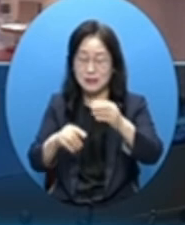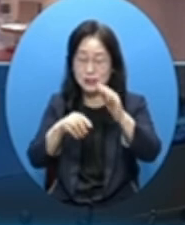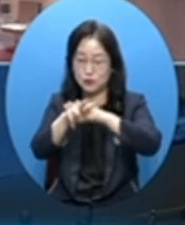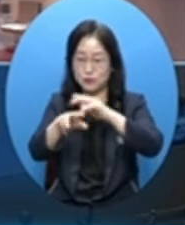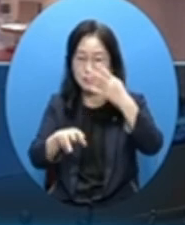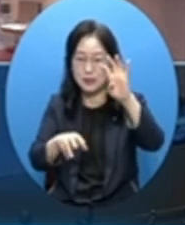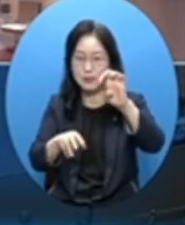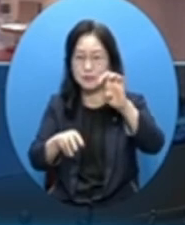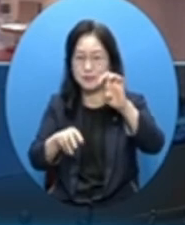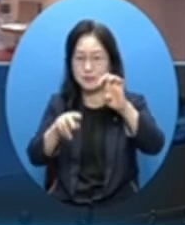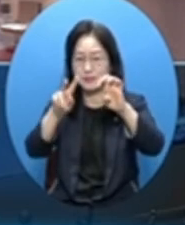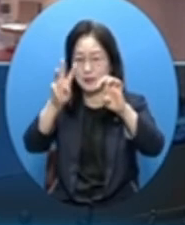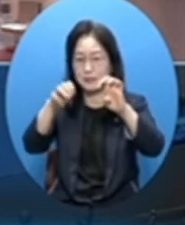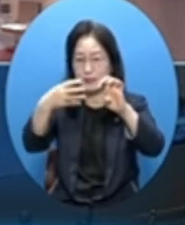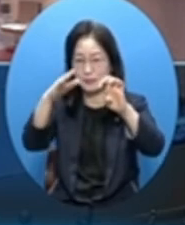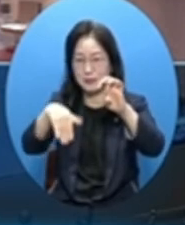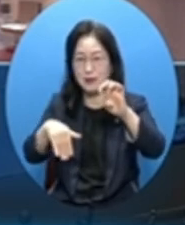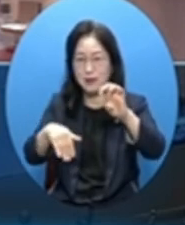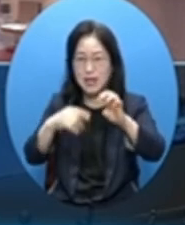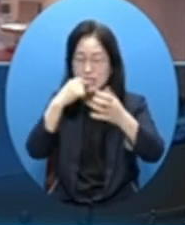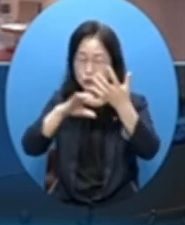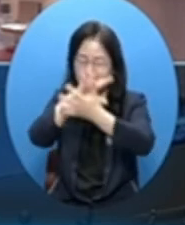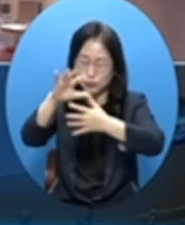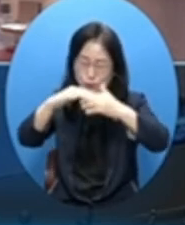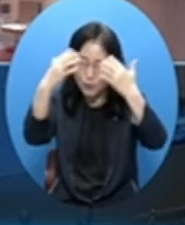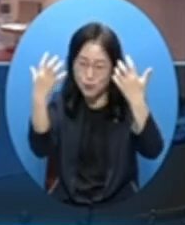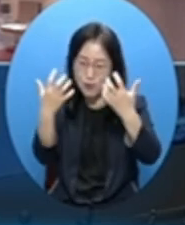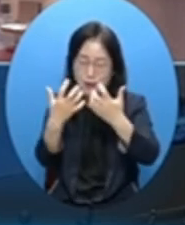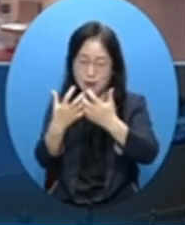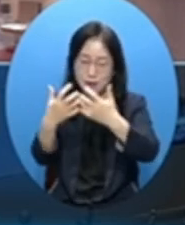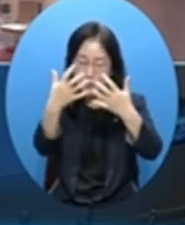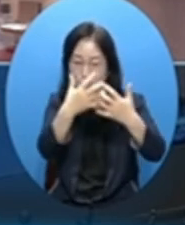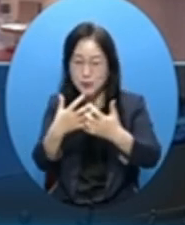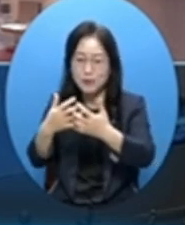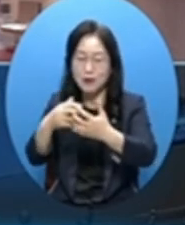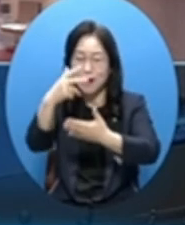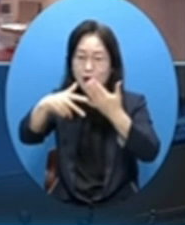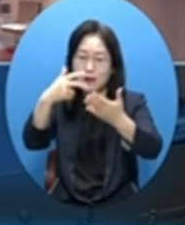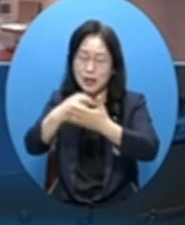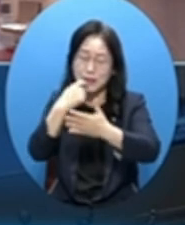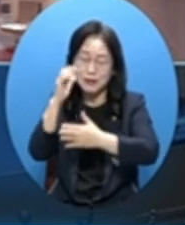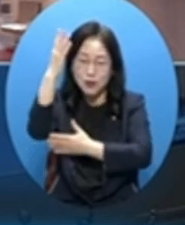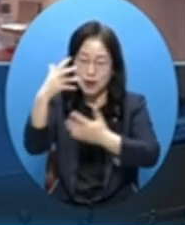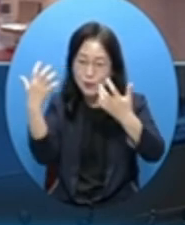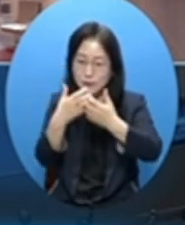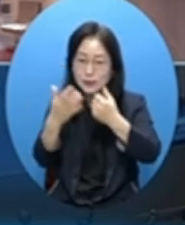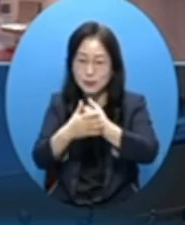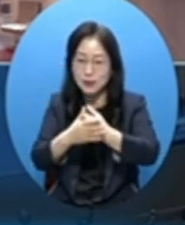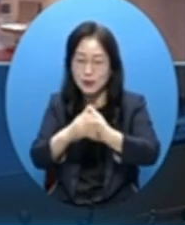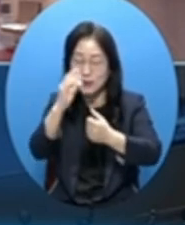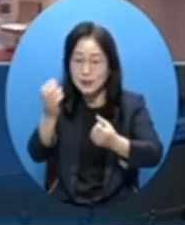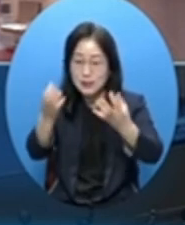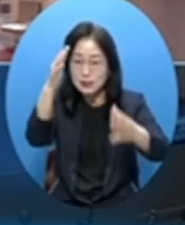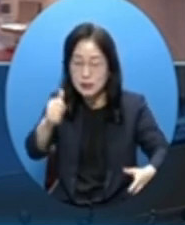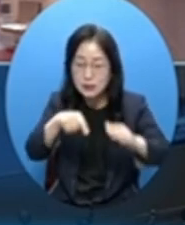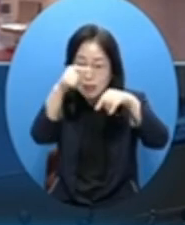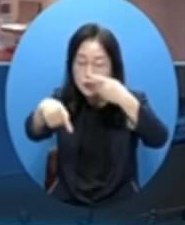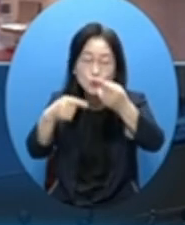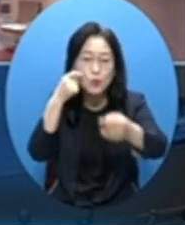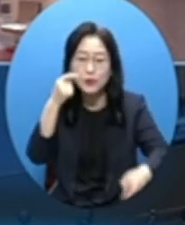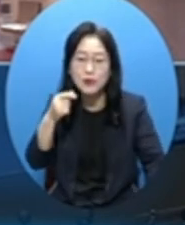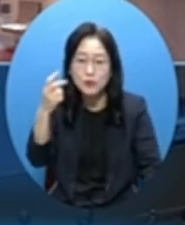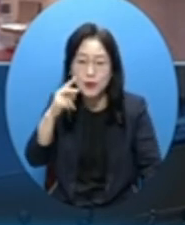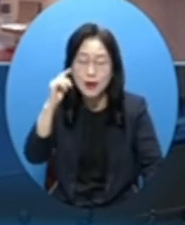회막에 덮이고 야외 영광이 성막에 충만함에 모세가 회막에 들어갈 수 없었으니이는 구름이 해마귀에 덮이고